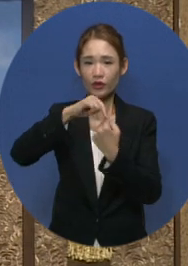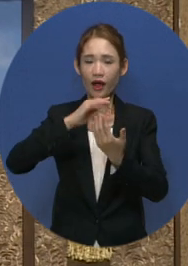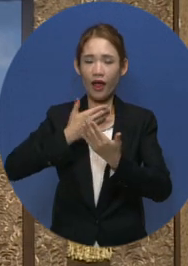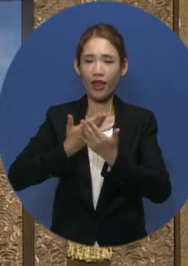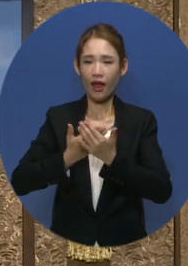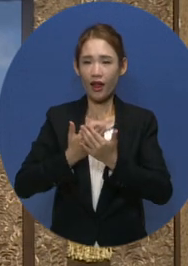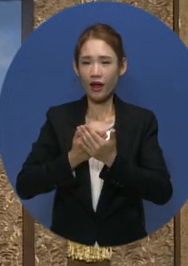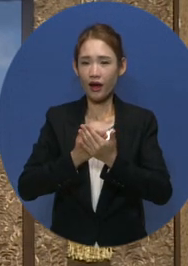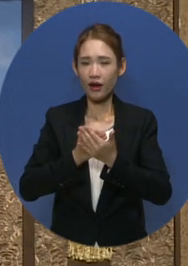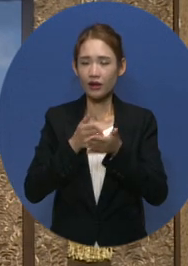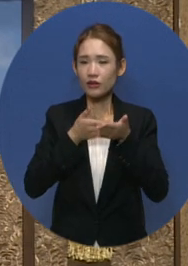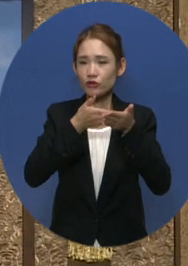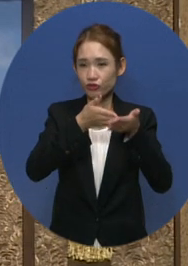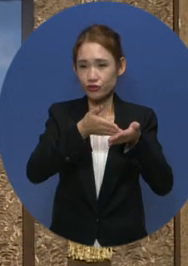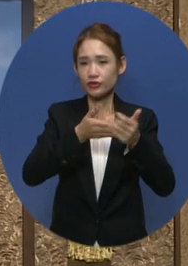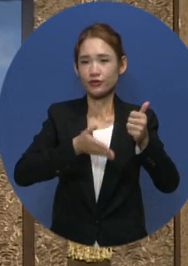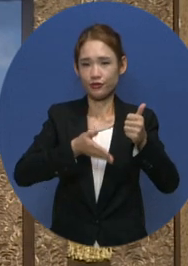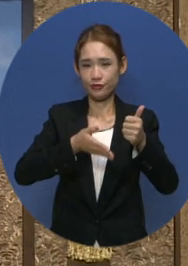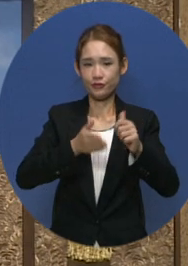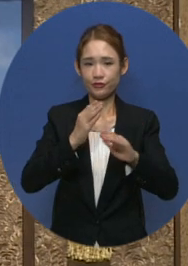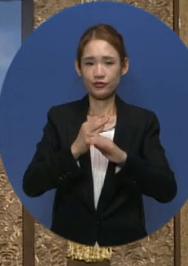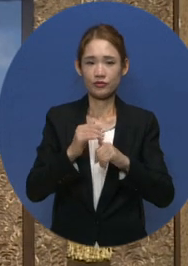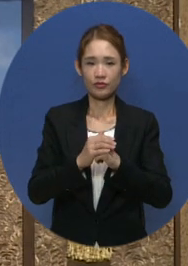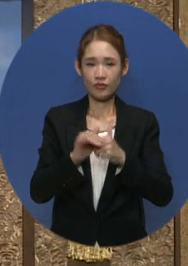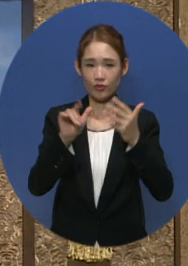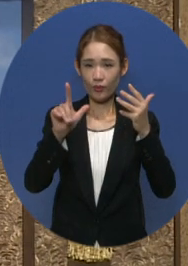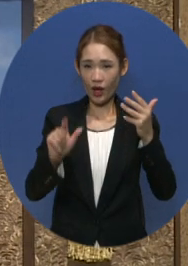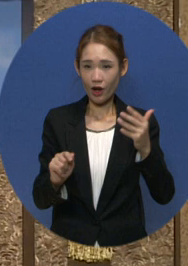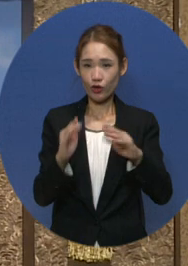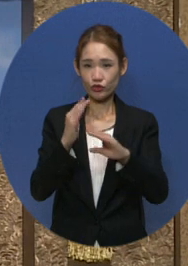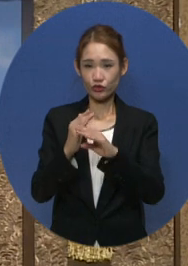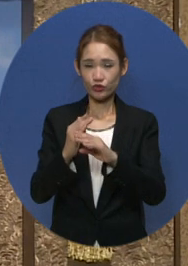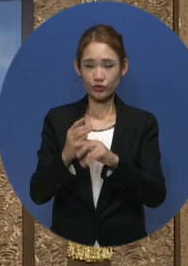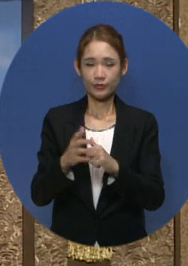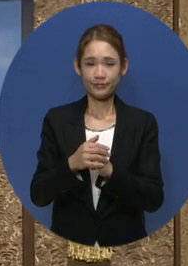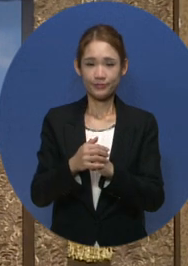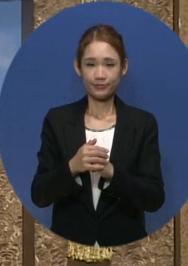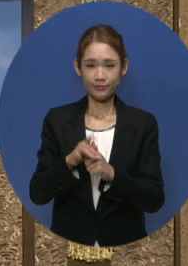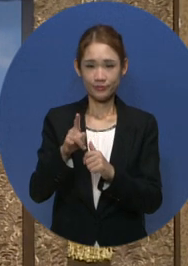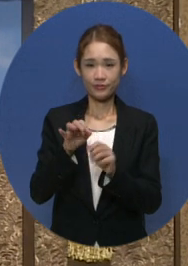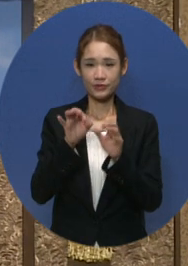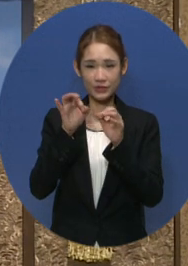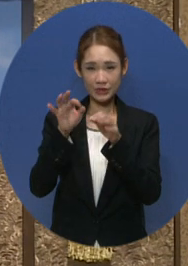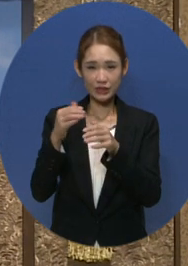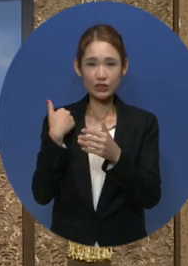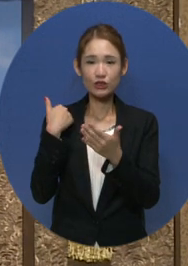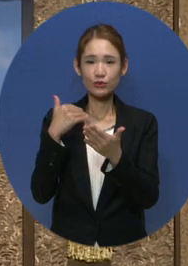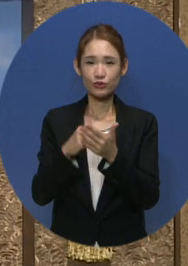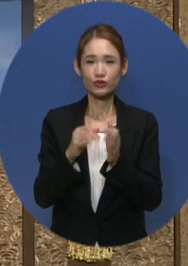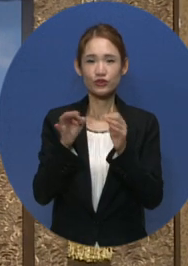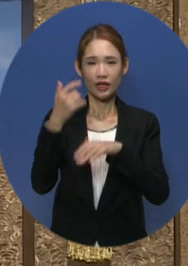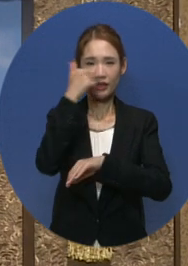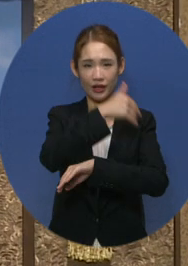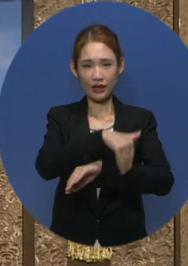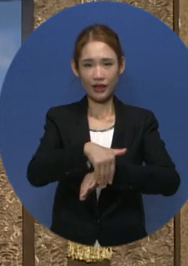그렇게 이제 주문을 하고 있고요. 네. 이번에 이제 8월에 준공을 하면 저희가 그걸 기부채납할 생각입니다. 오,